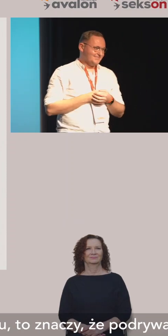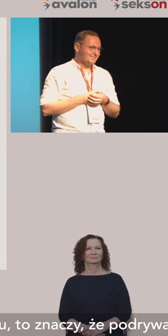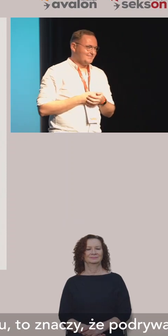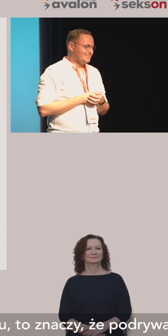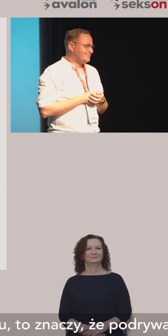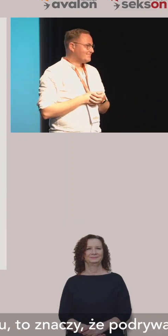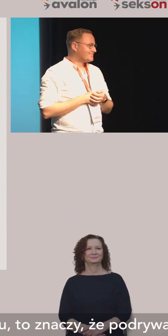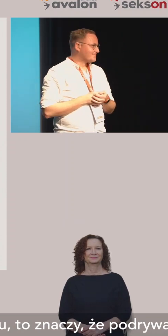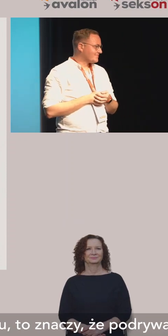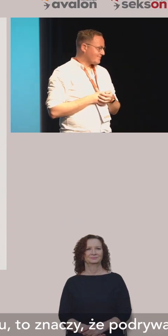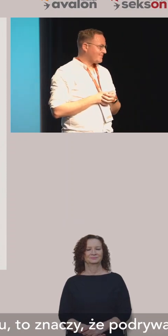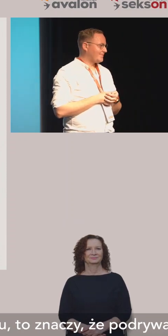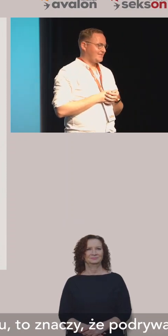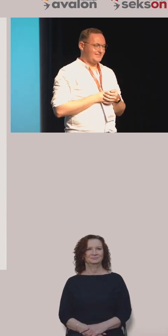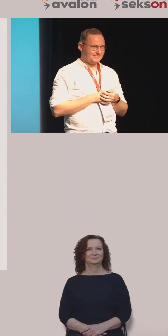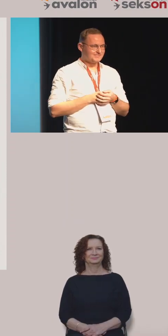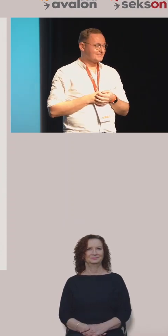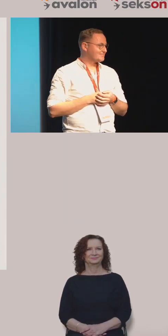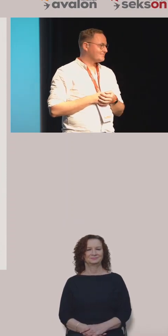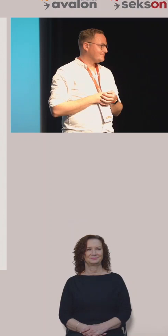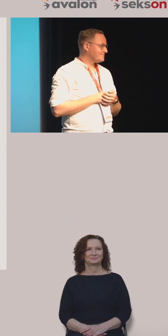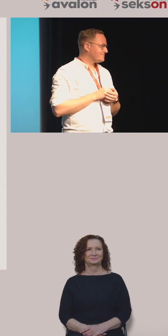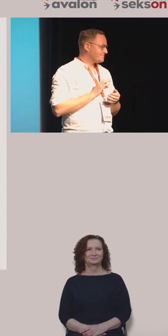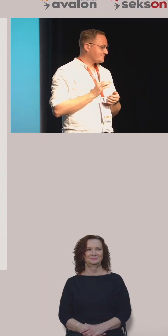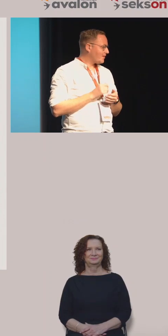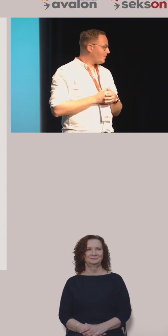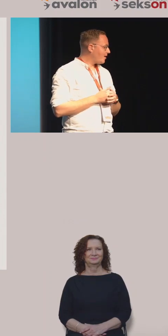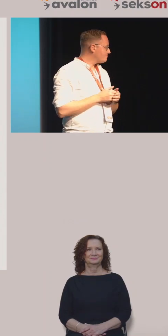po ramieniu, to znaczy, że podrywa. Absolutnie nie.